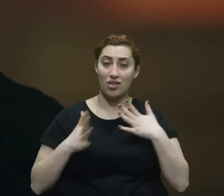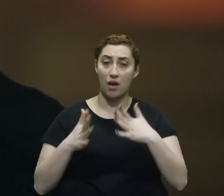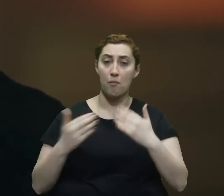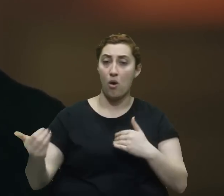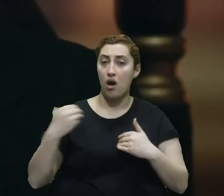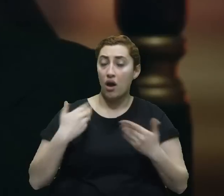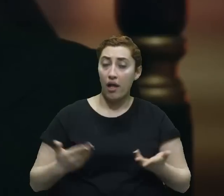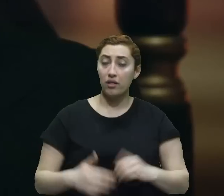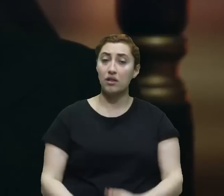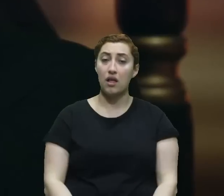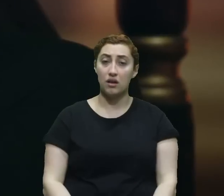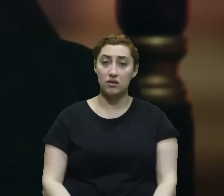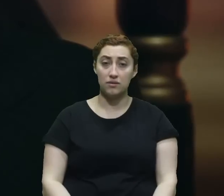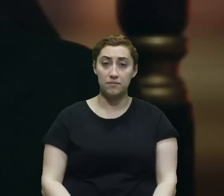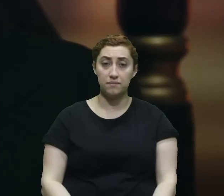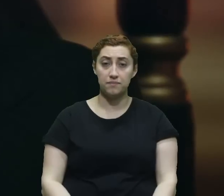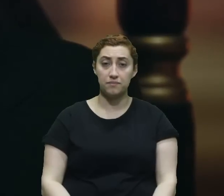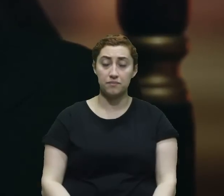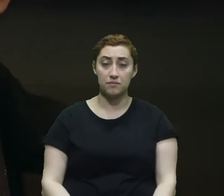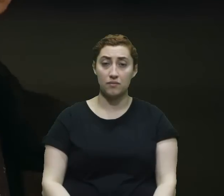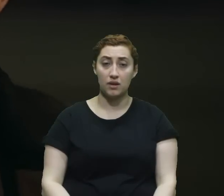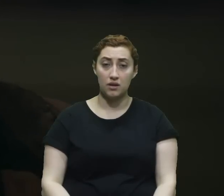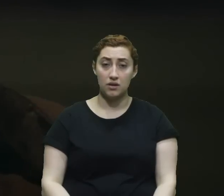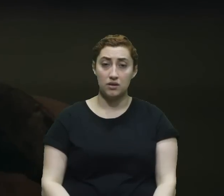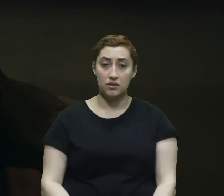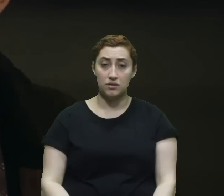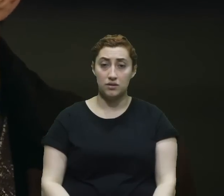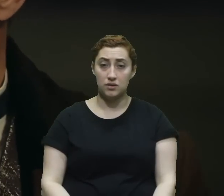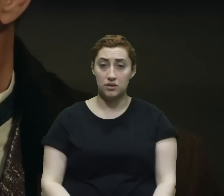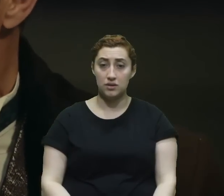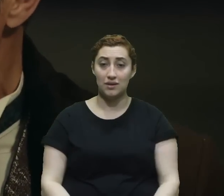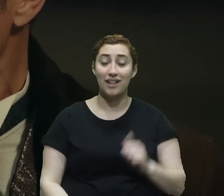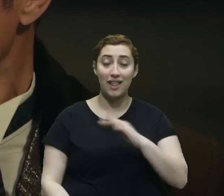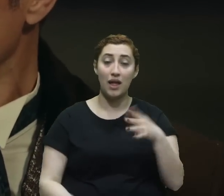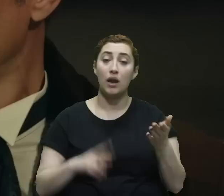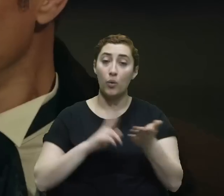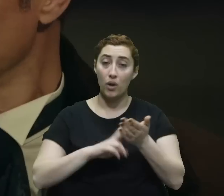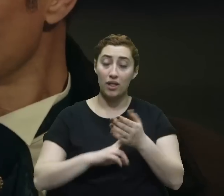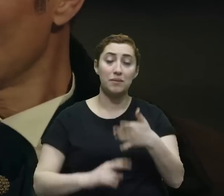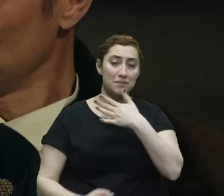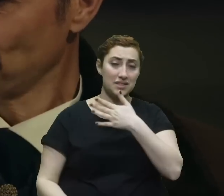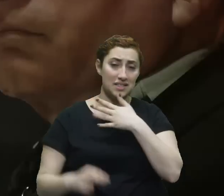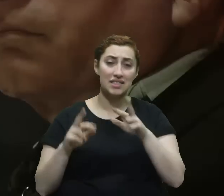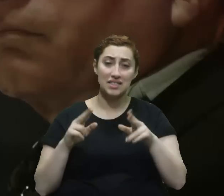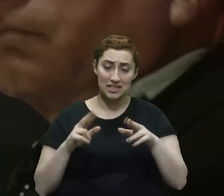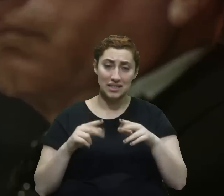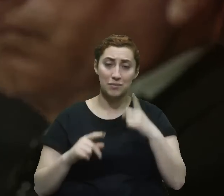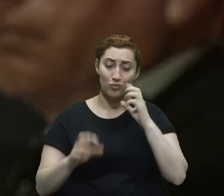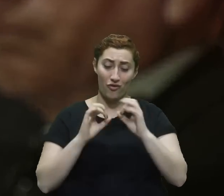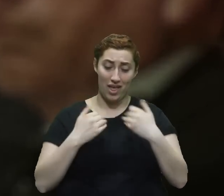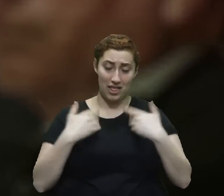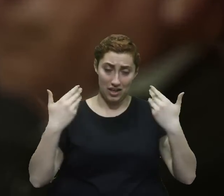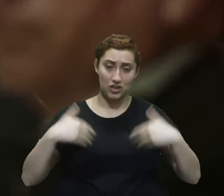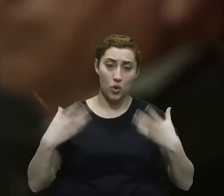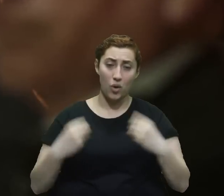bastı. Cemil'in yüzünde alaycı bir tebessüm var. Değerli azalar, malumunuz bir müfettiş